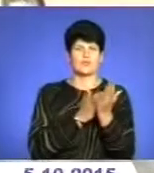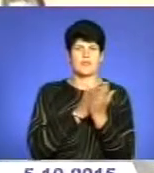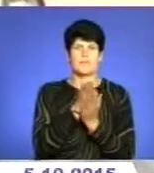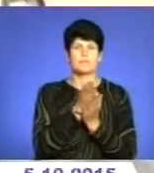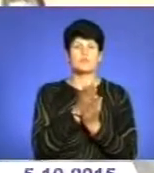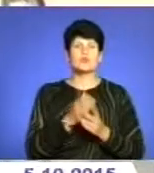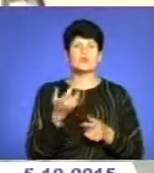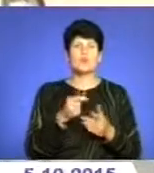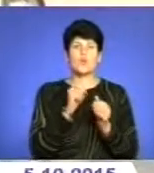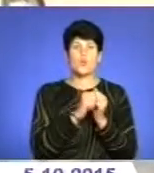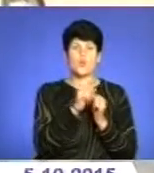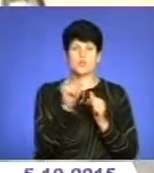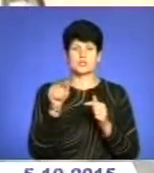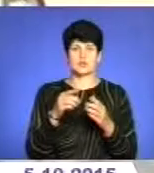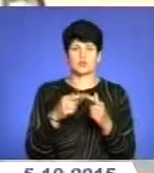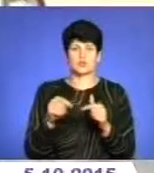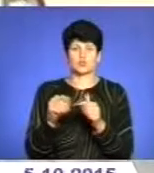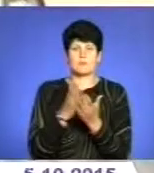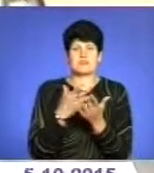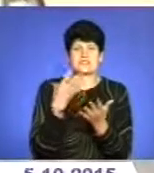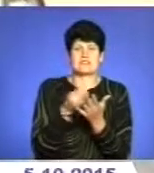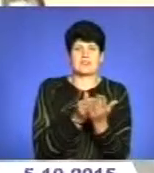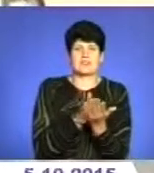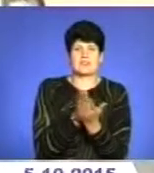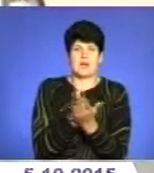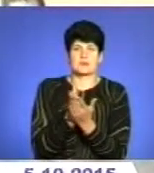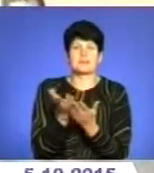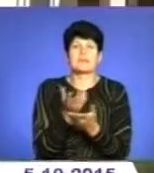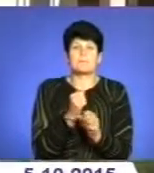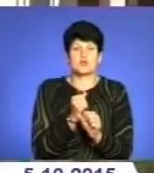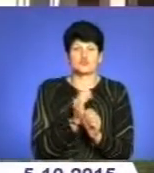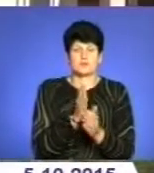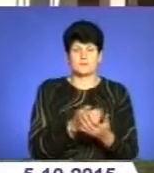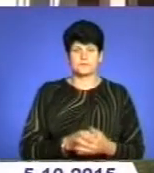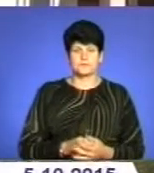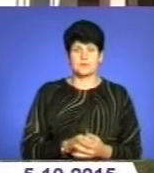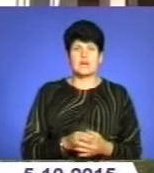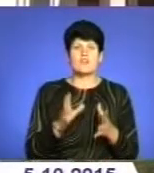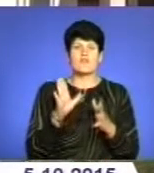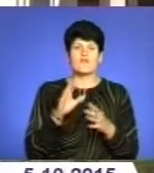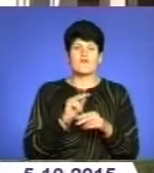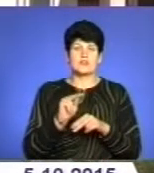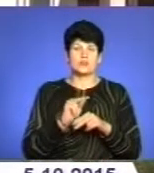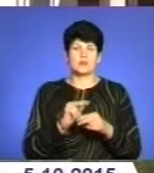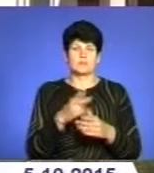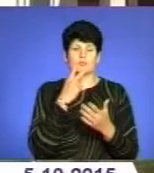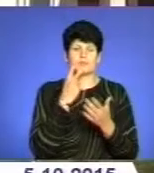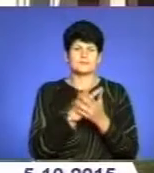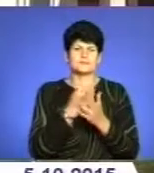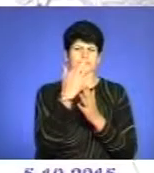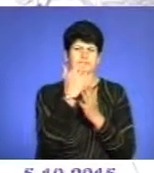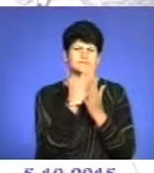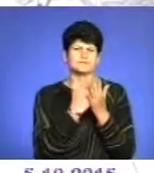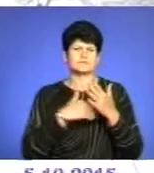кожна структура має свій напрямок, в якому вона працює. Вишкільні формування представили на заході цілий